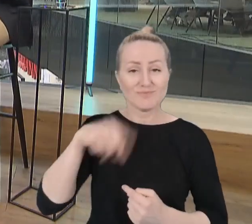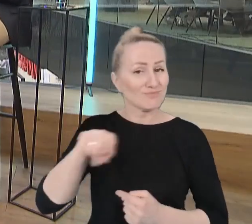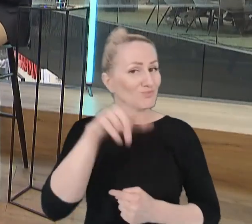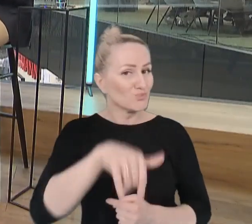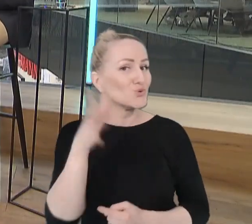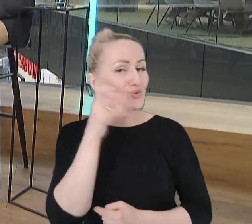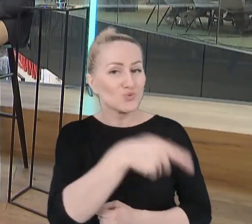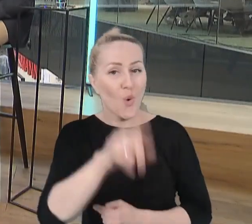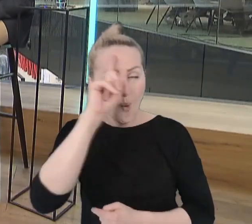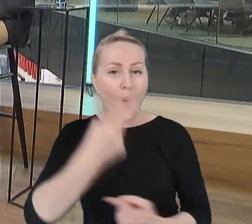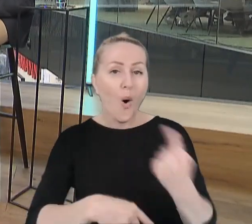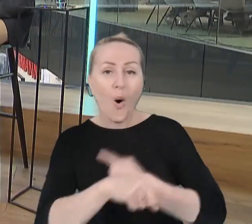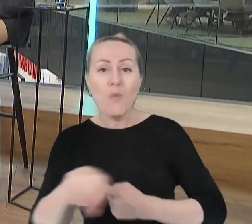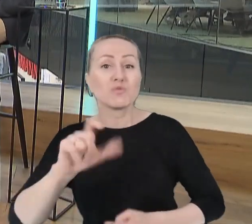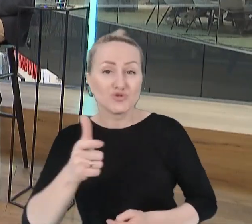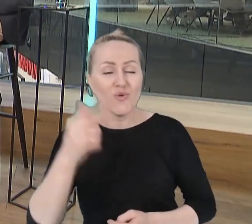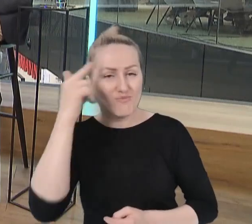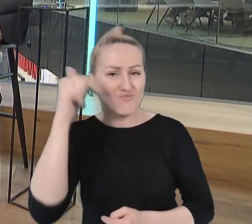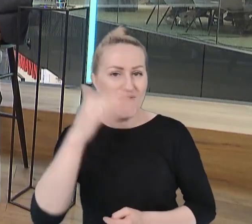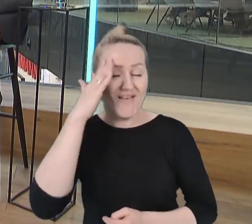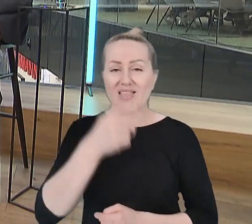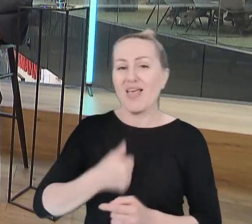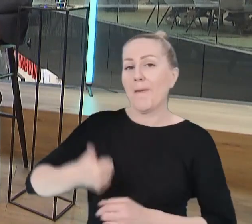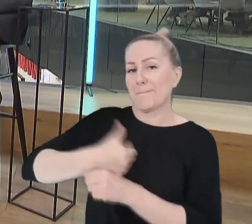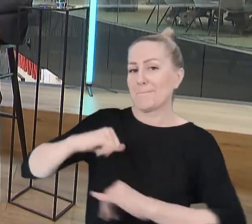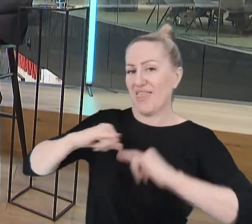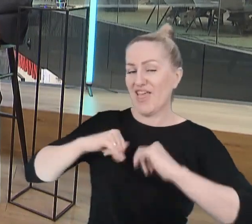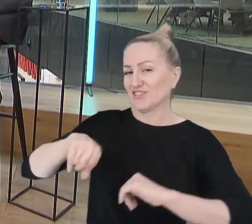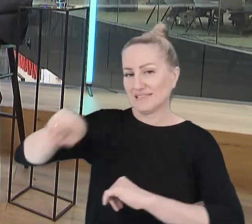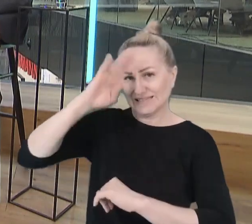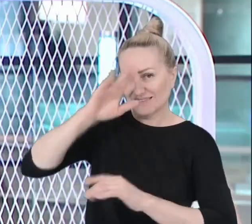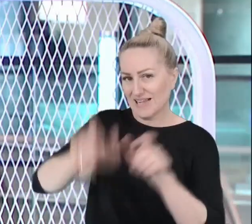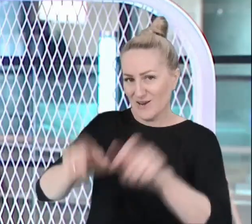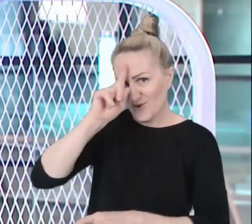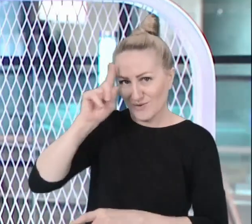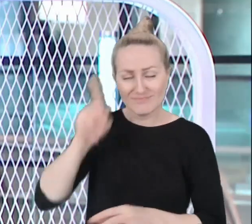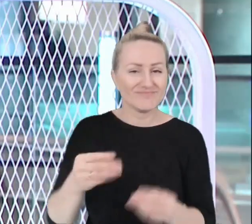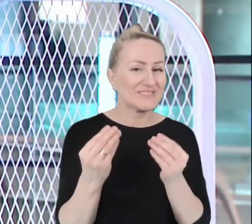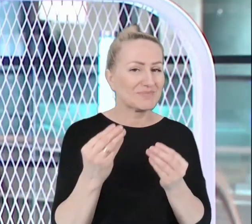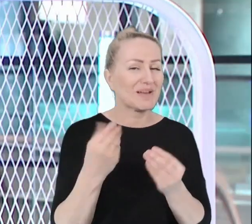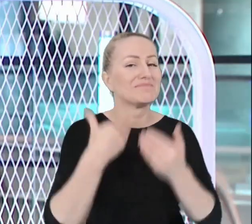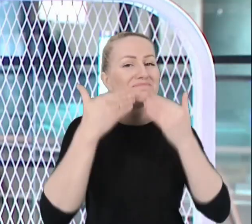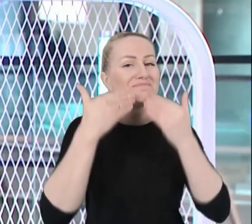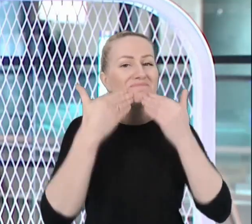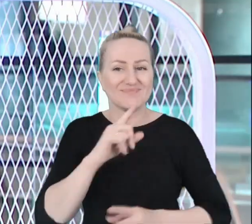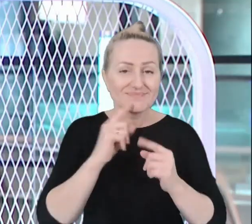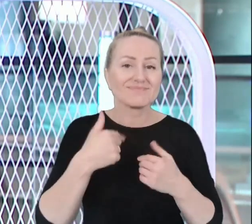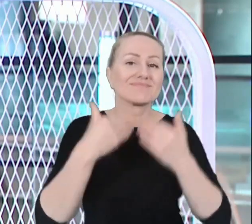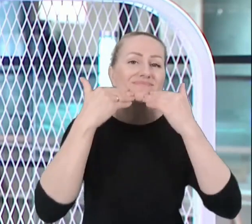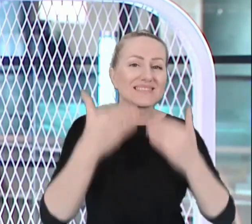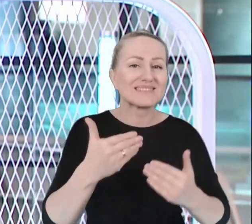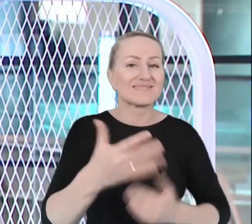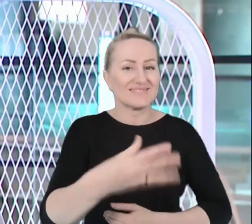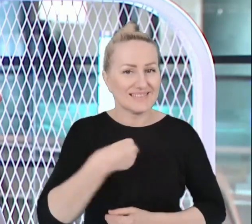najniżsi menadżerowie znają swoje zespoły. Wspaniale. Ja bardzo wam dziękuję za tę rozmowę. Dziękuję, że byliście też z nami.